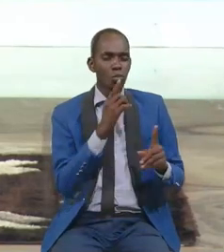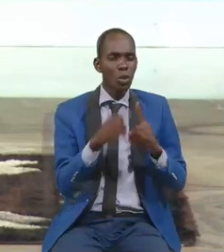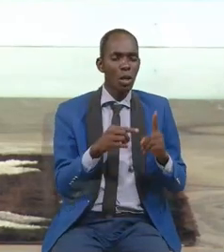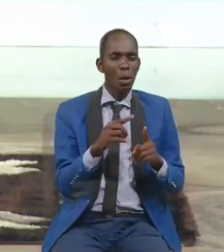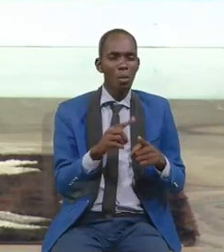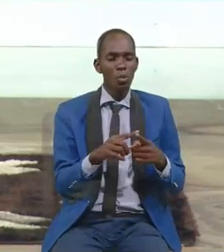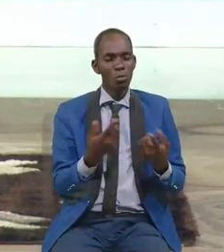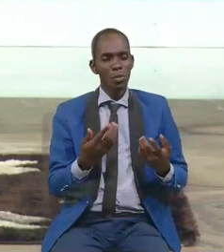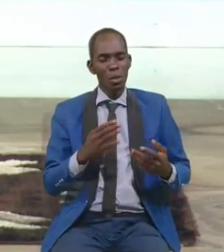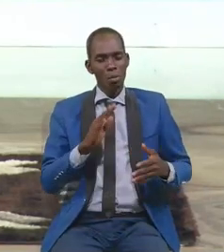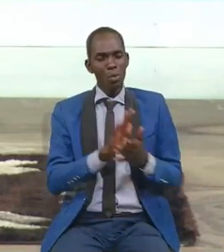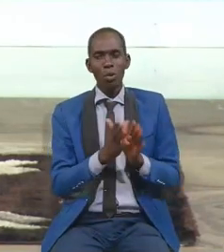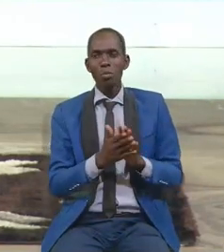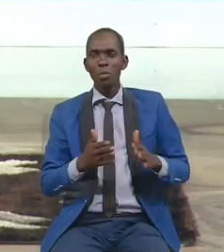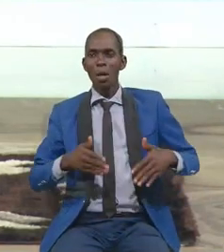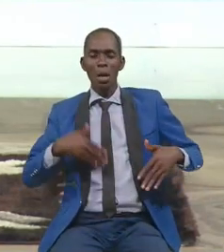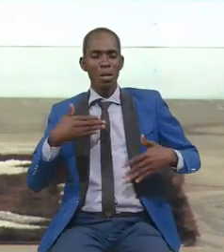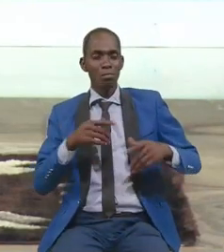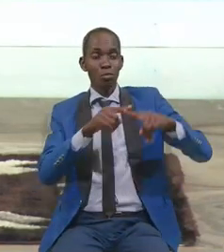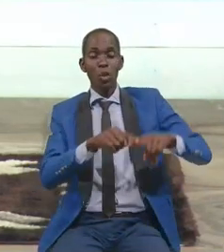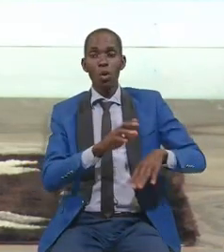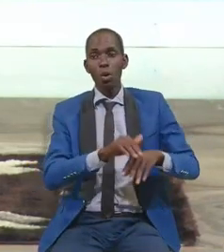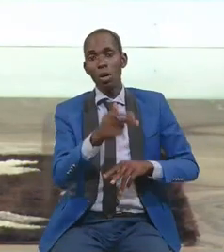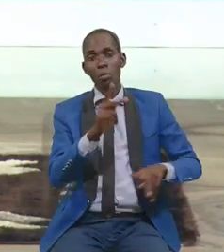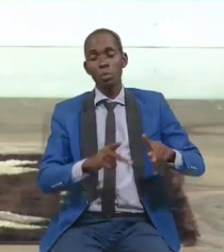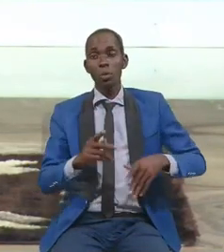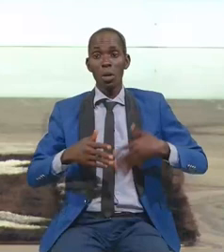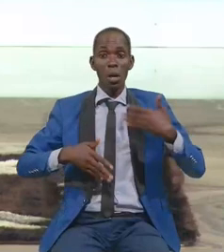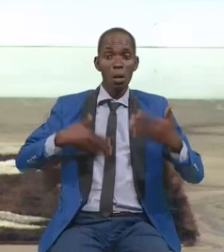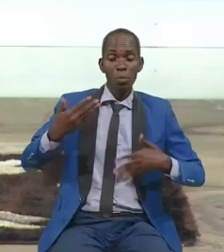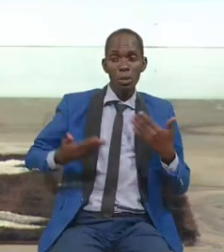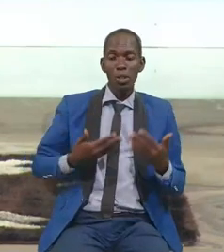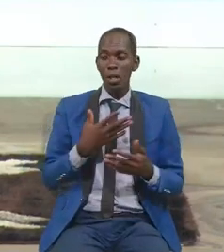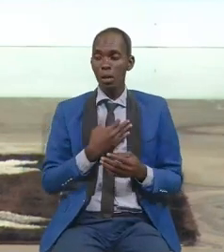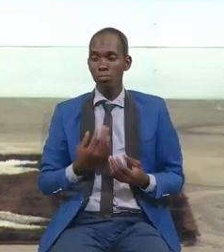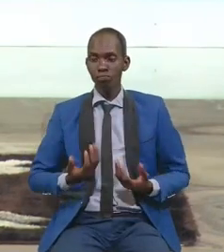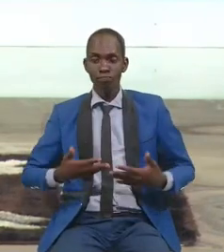vous contribuez à la joie, à la santé des autres, cela devient une habitude. Et que